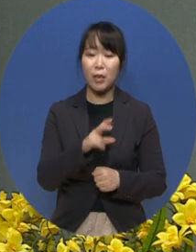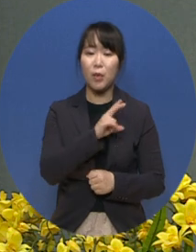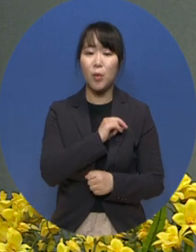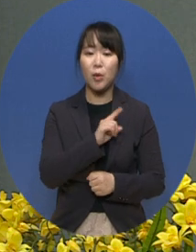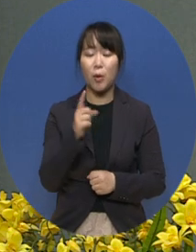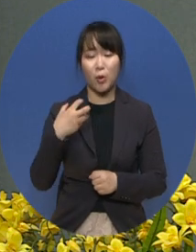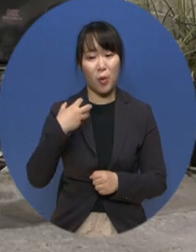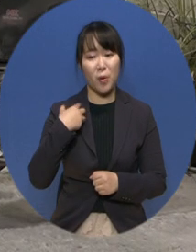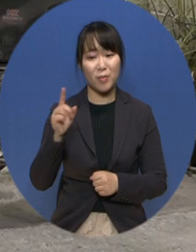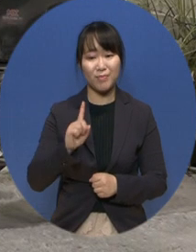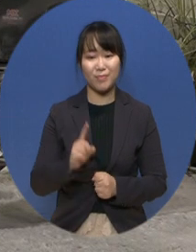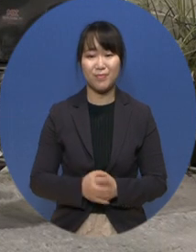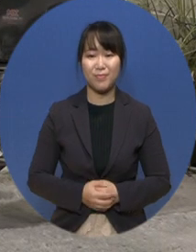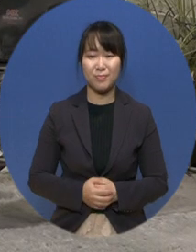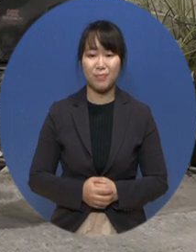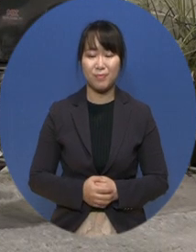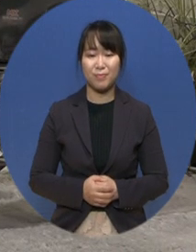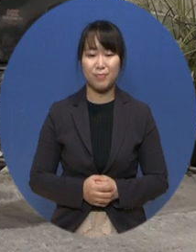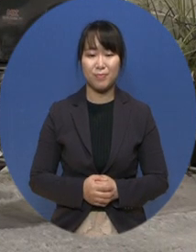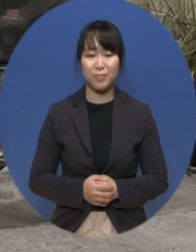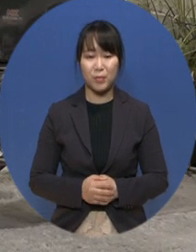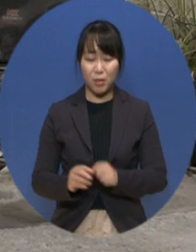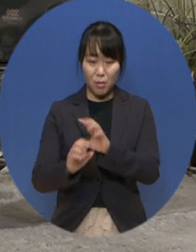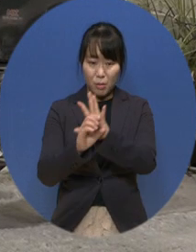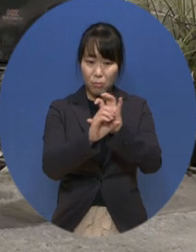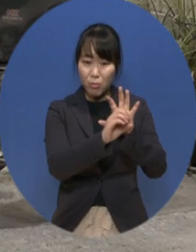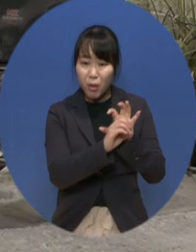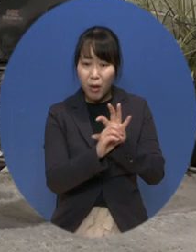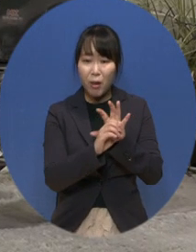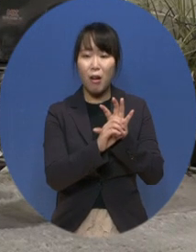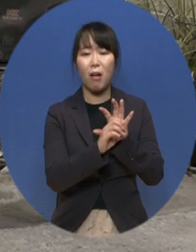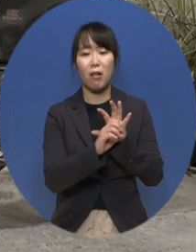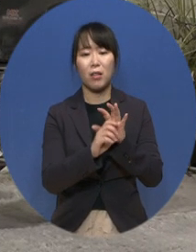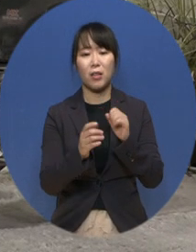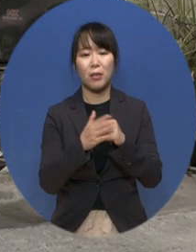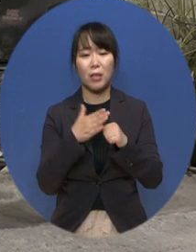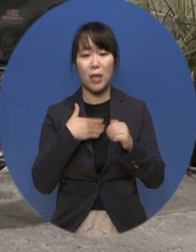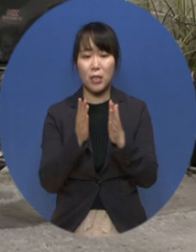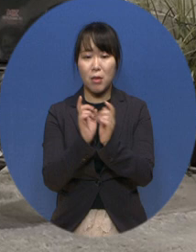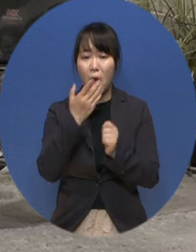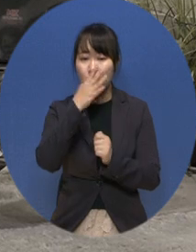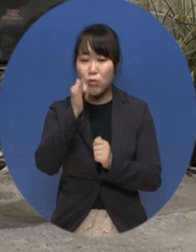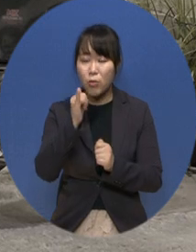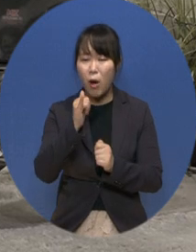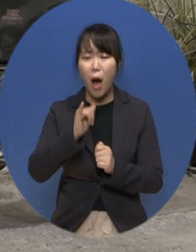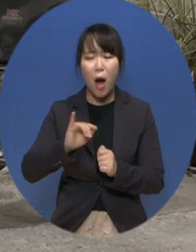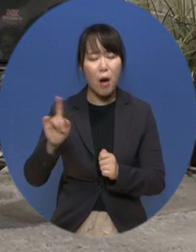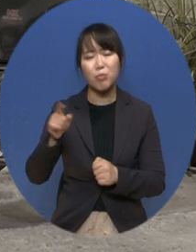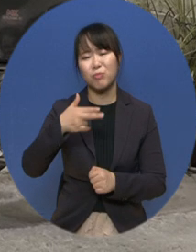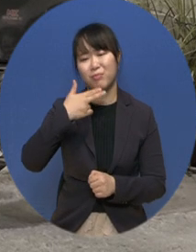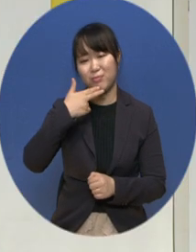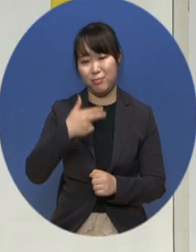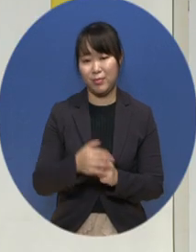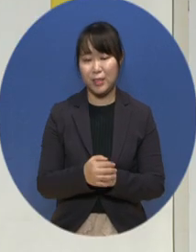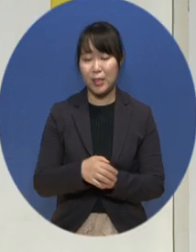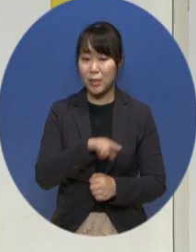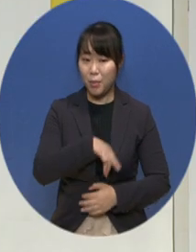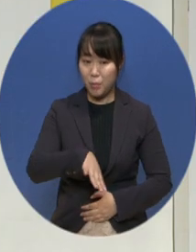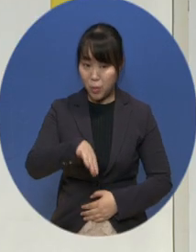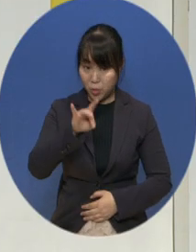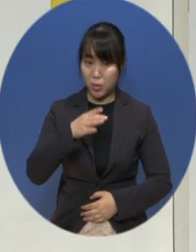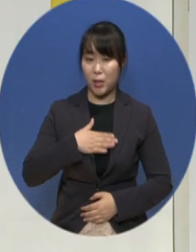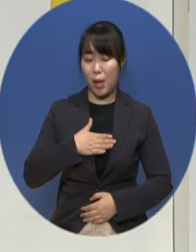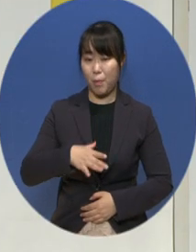역할 하셨습니까 콜라 1구 사태에 대해서 제가 축적을 할 수 있는 일은 아무 또 쪽 우선